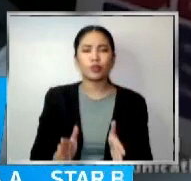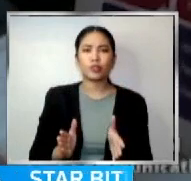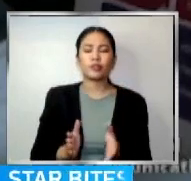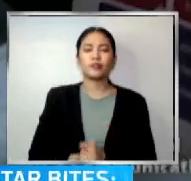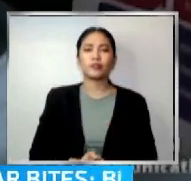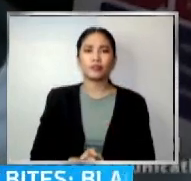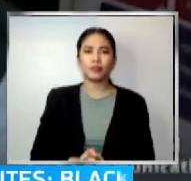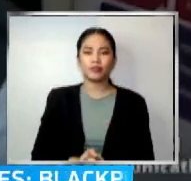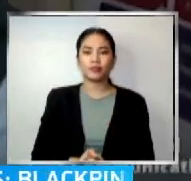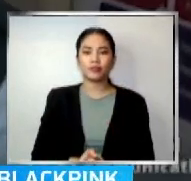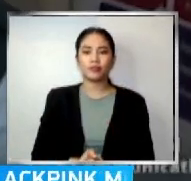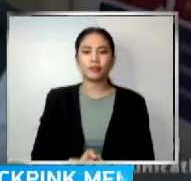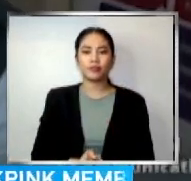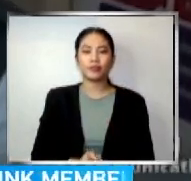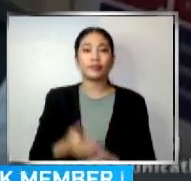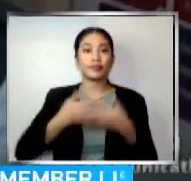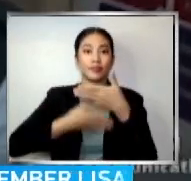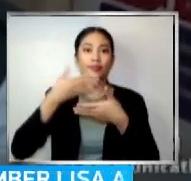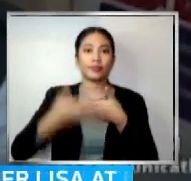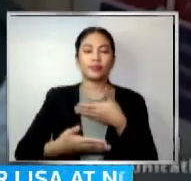Tingkungko, GMA News.